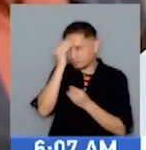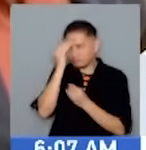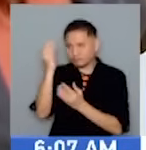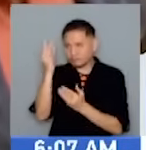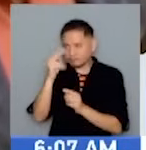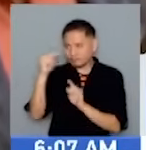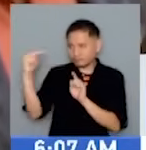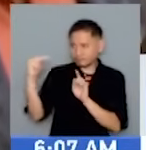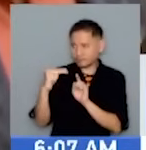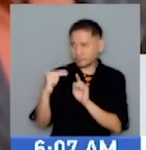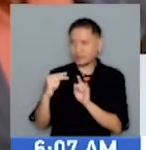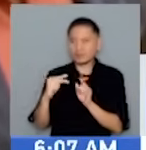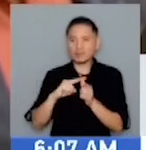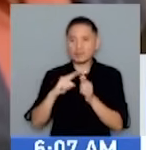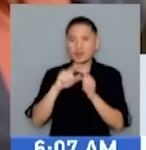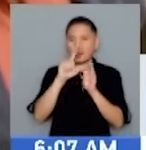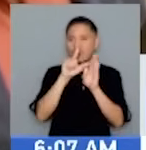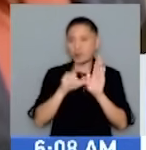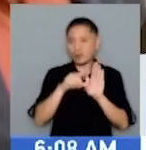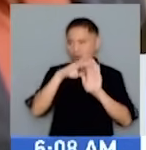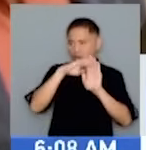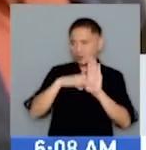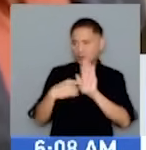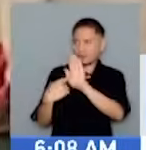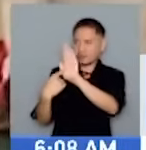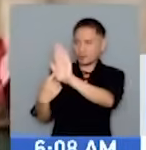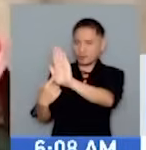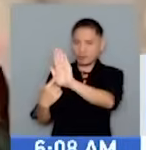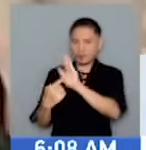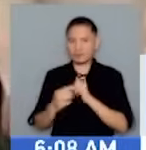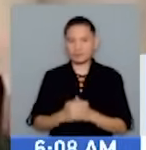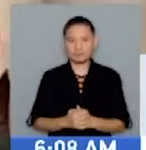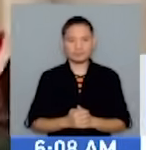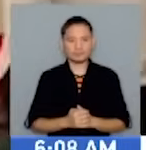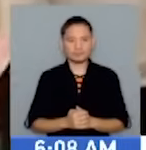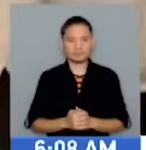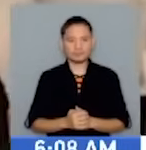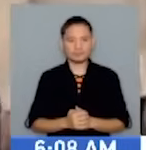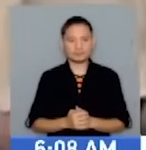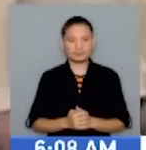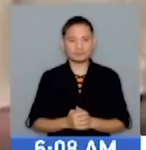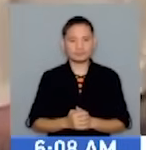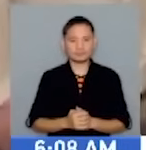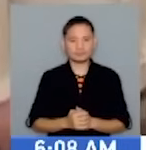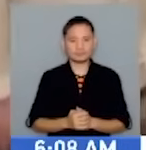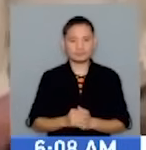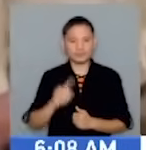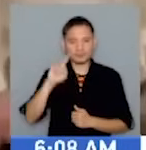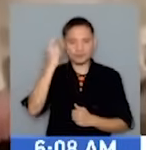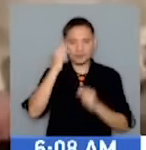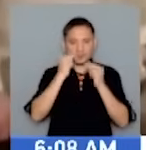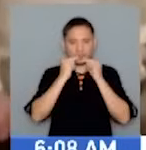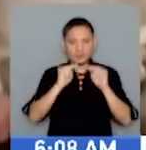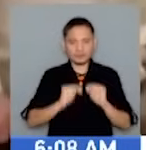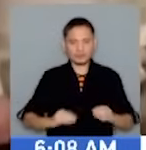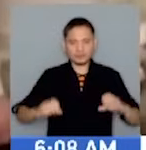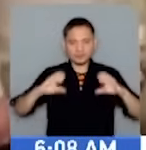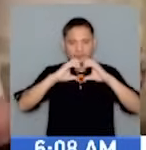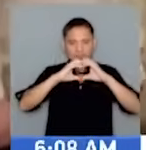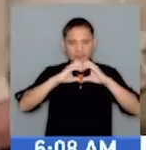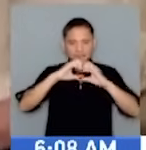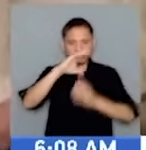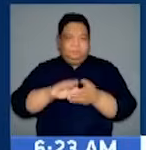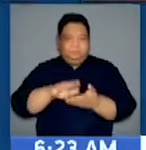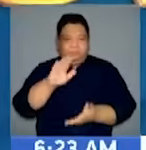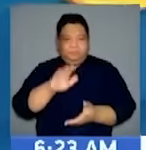basis of our position with the DOJ. Ito ang unang balita, Ian Cruz para sa GMA